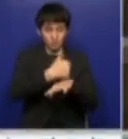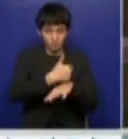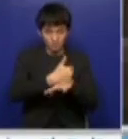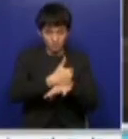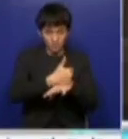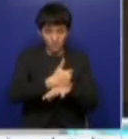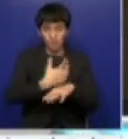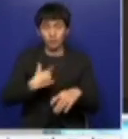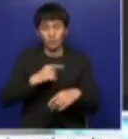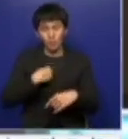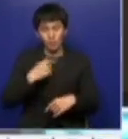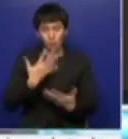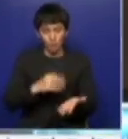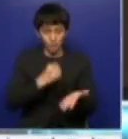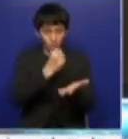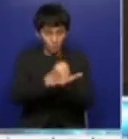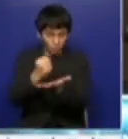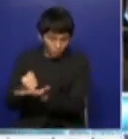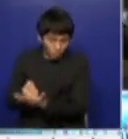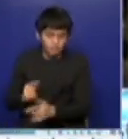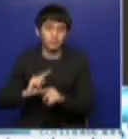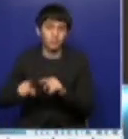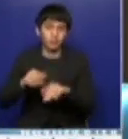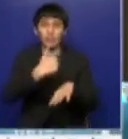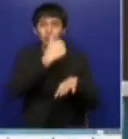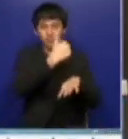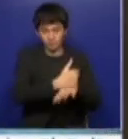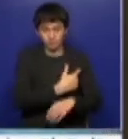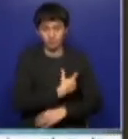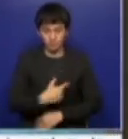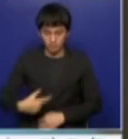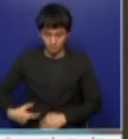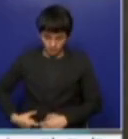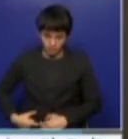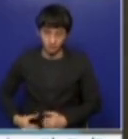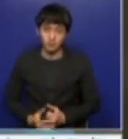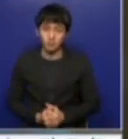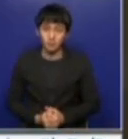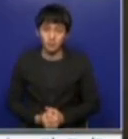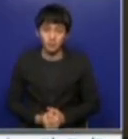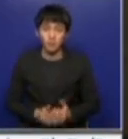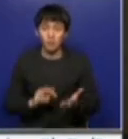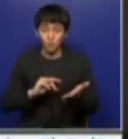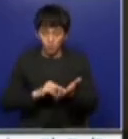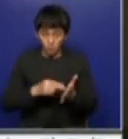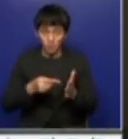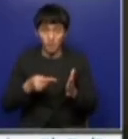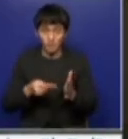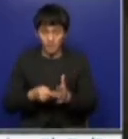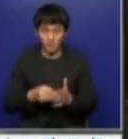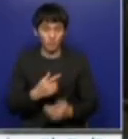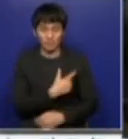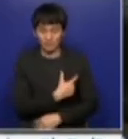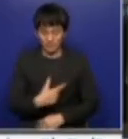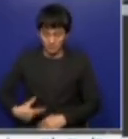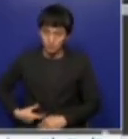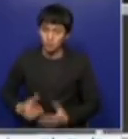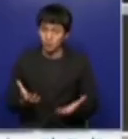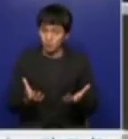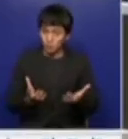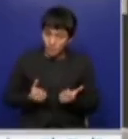เรื่องสิ่งที่เขาเรียกร้องปฏิรูปเนี่ยก็เหมือนมากผู้รับสนองมาร่วมราชการวันนั้นน่ะชอบไหม